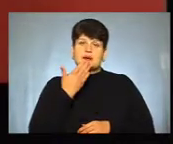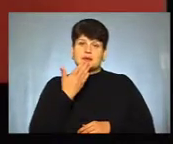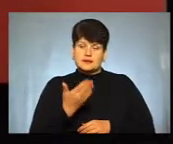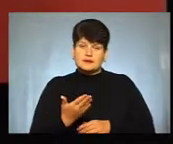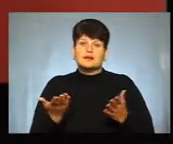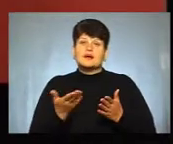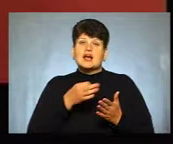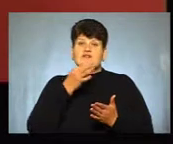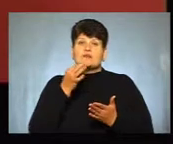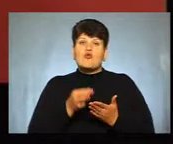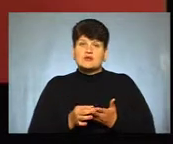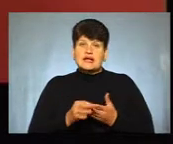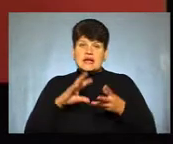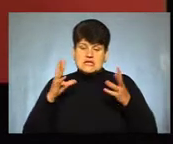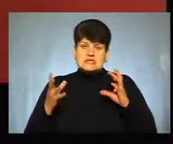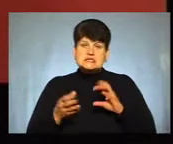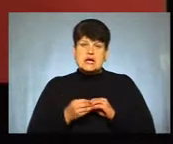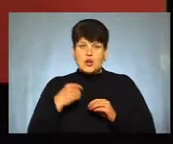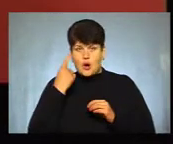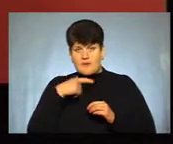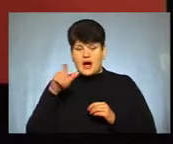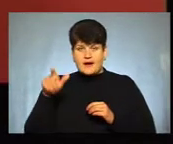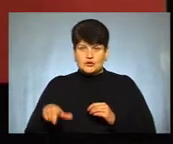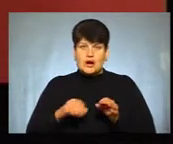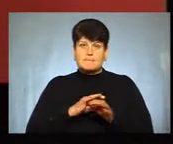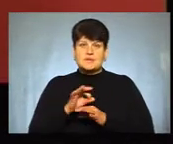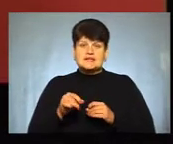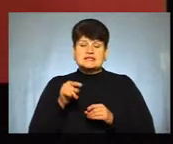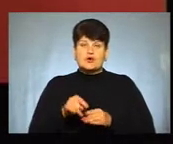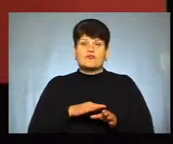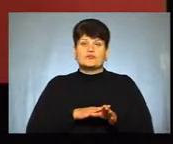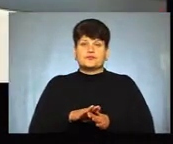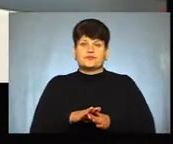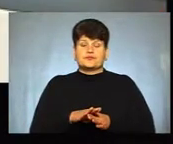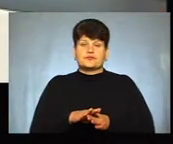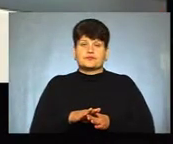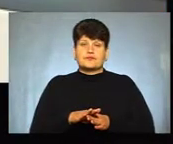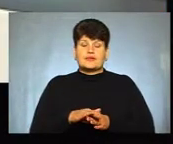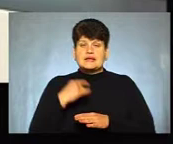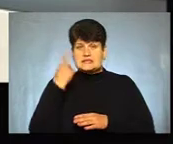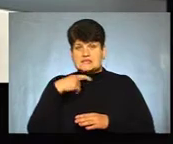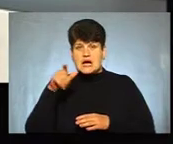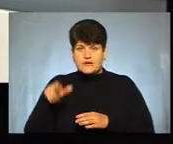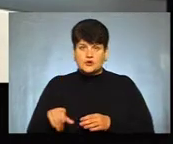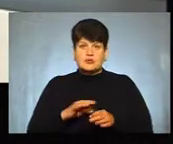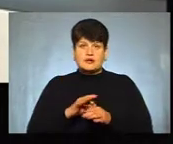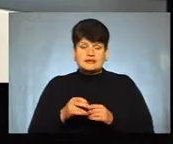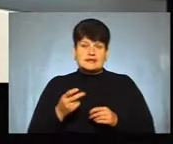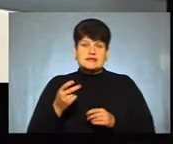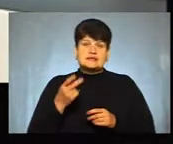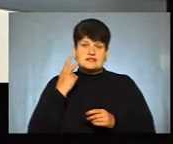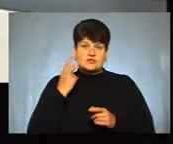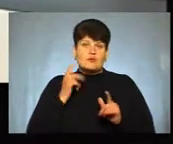яка відповідальність загалом автора проєкту за його реалізацію? з автором проекту завжди погоджуються всі